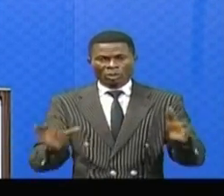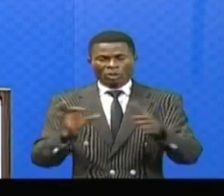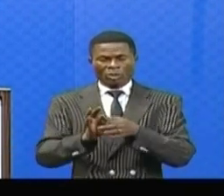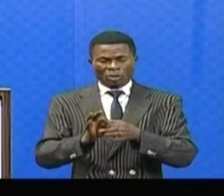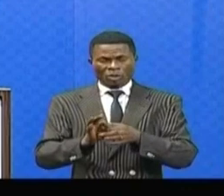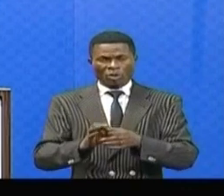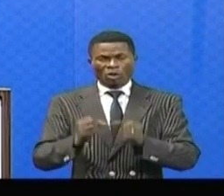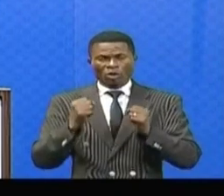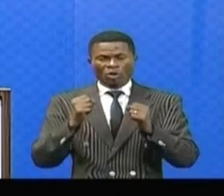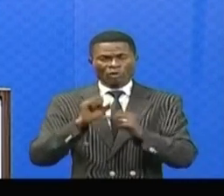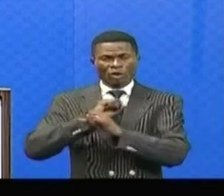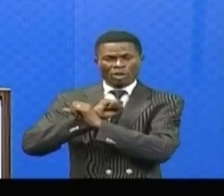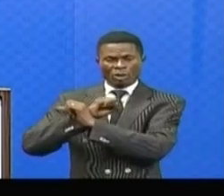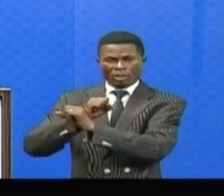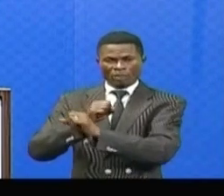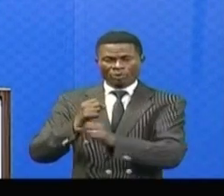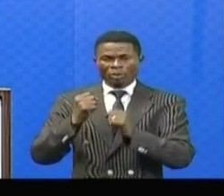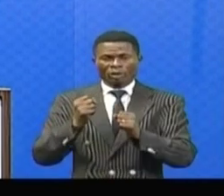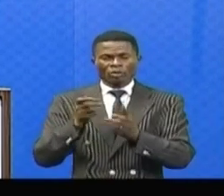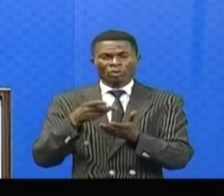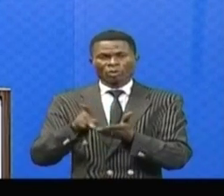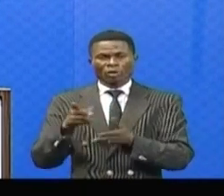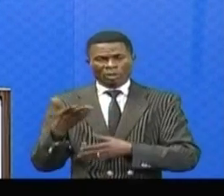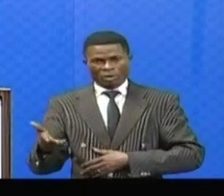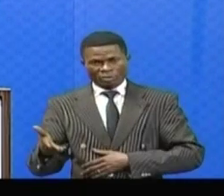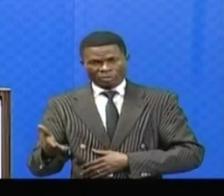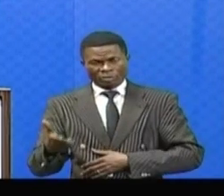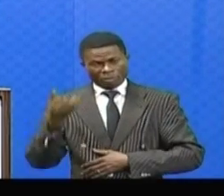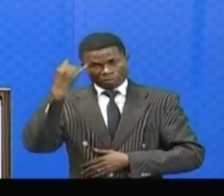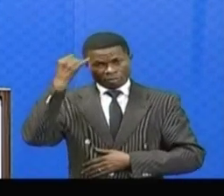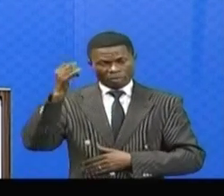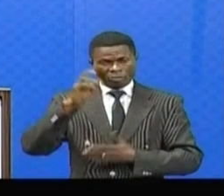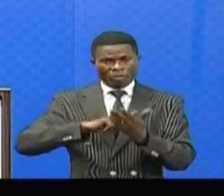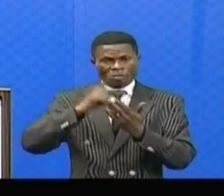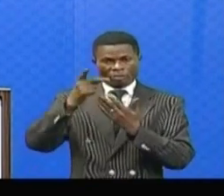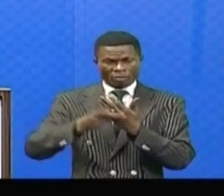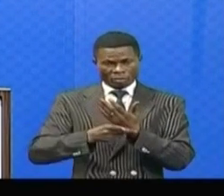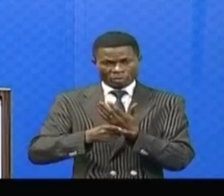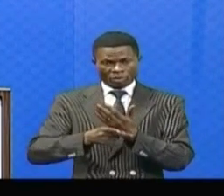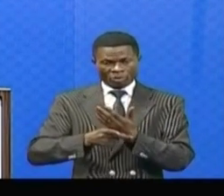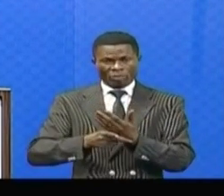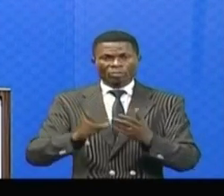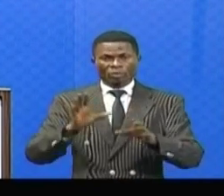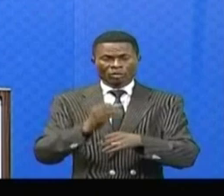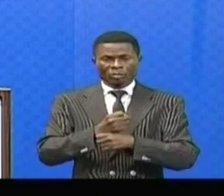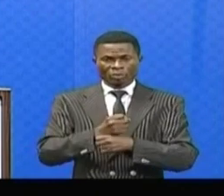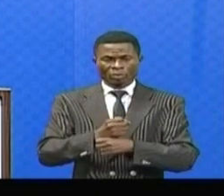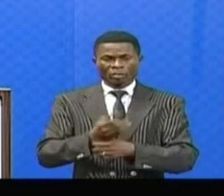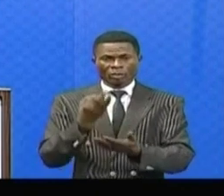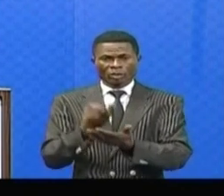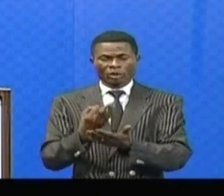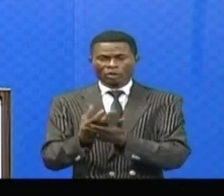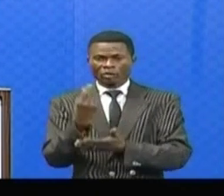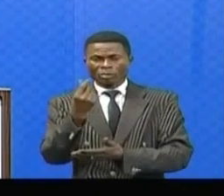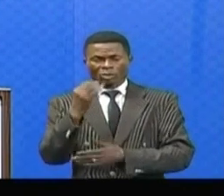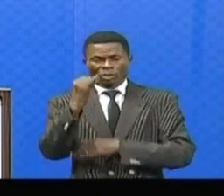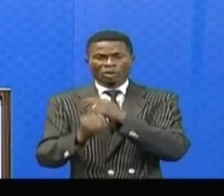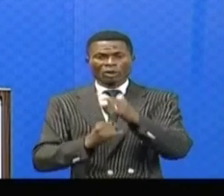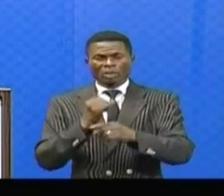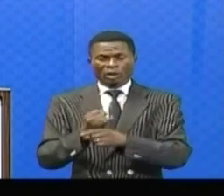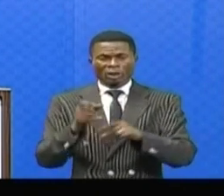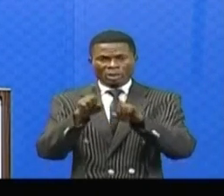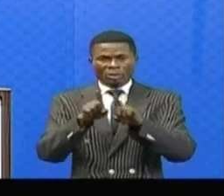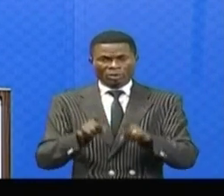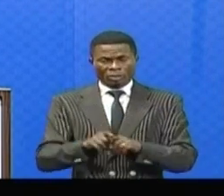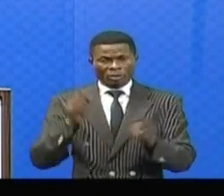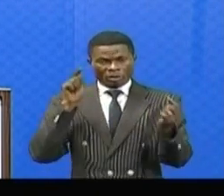efforts de préservation du pouvoir d'achat. Dans le cadre du programme formel conclu avec le Fonds monétaire international, mais aussi dans